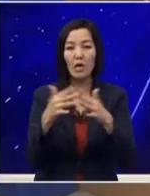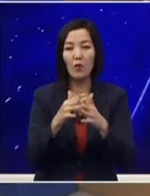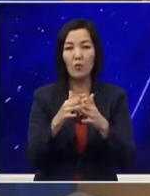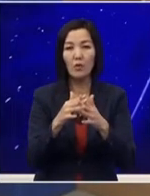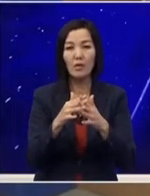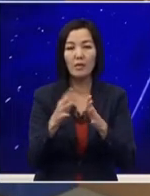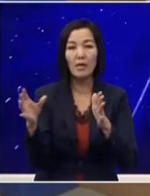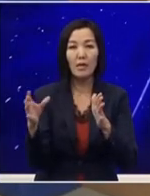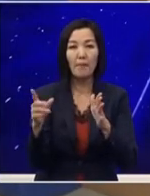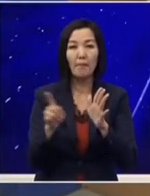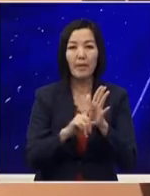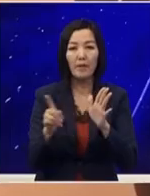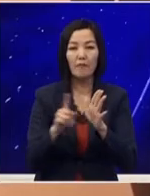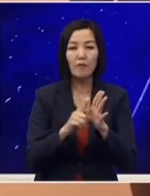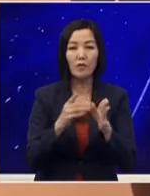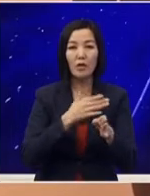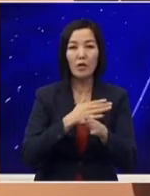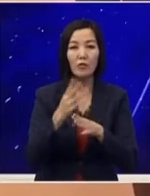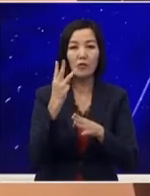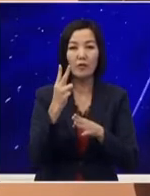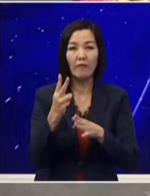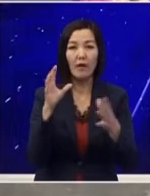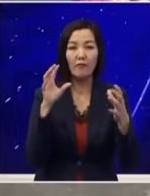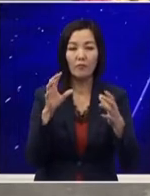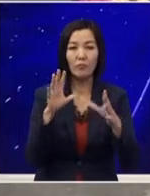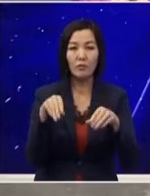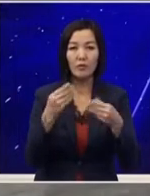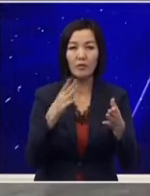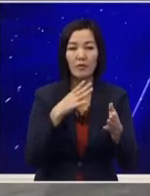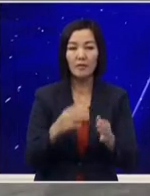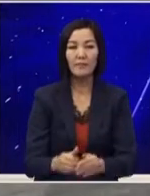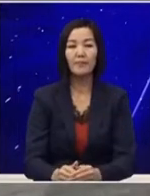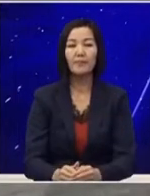для перевозки которых выделены 2 автобуса.